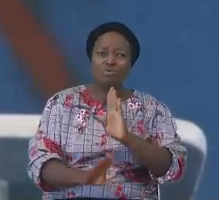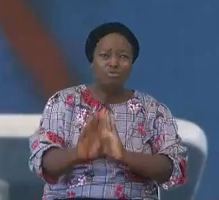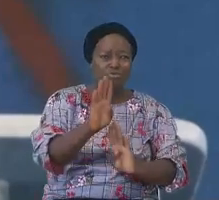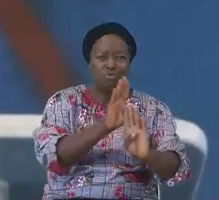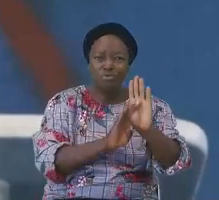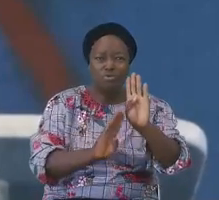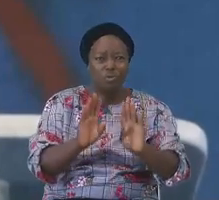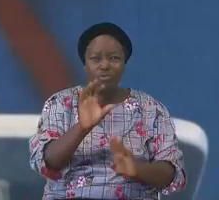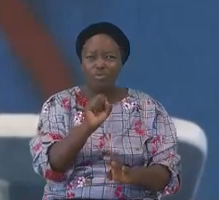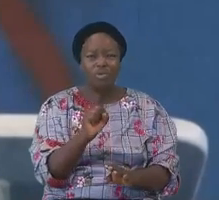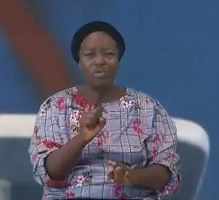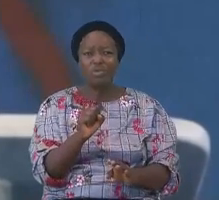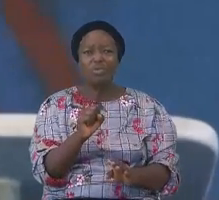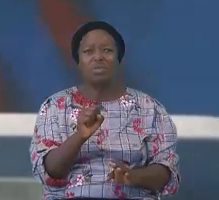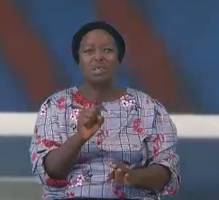Et toute chose